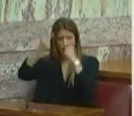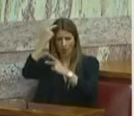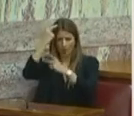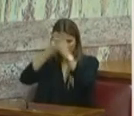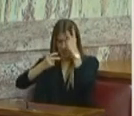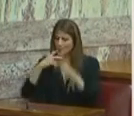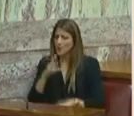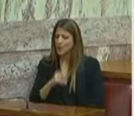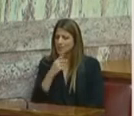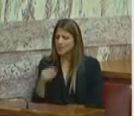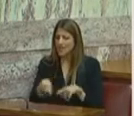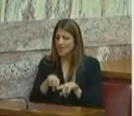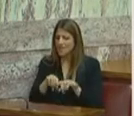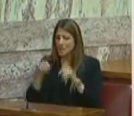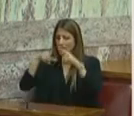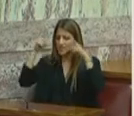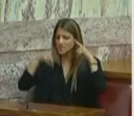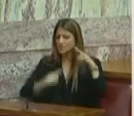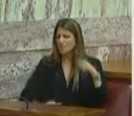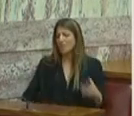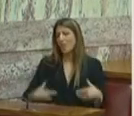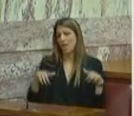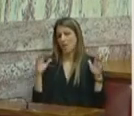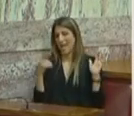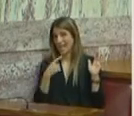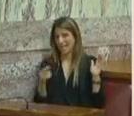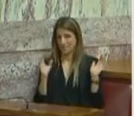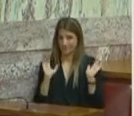για αντιδημοκρατική συμπεριφορά.